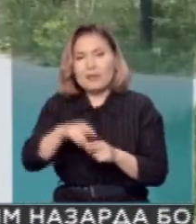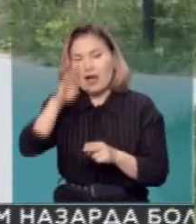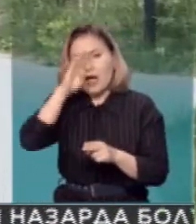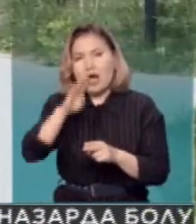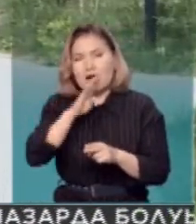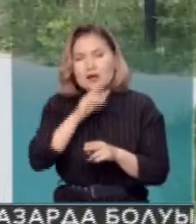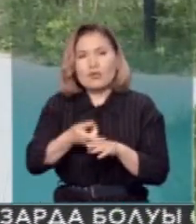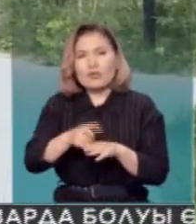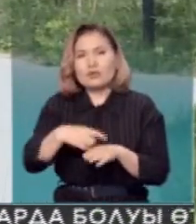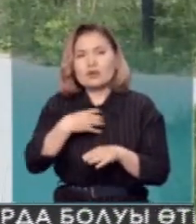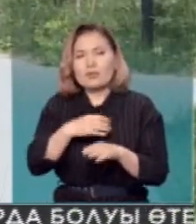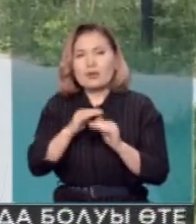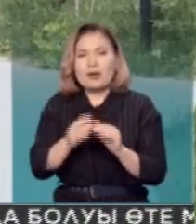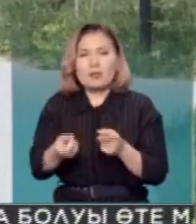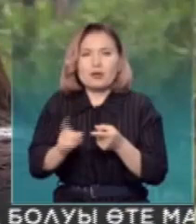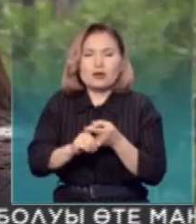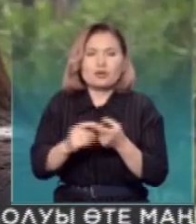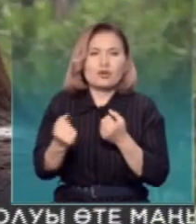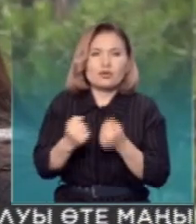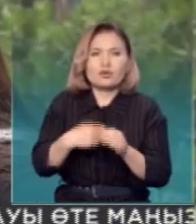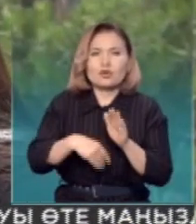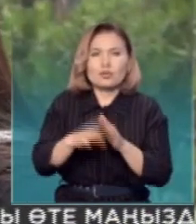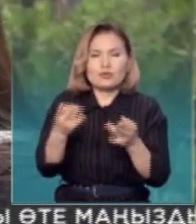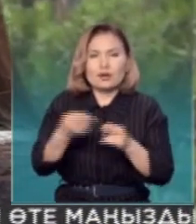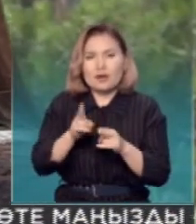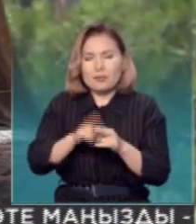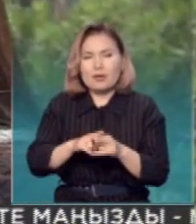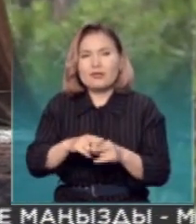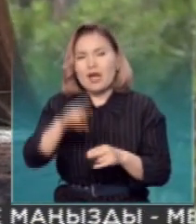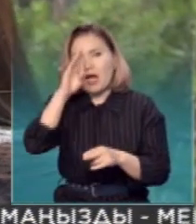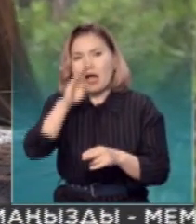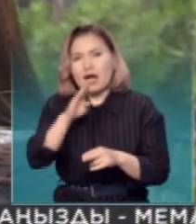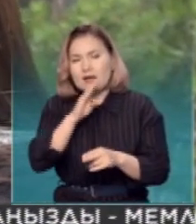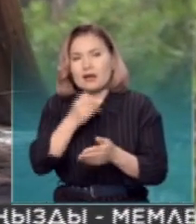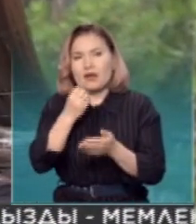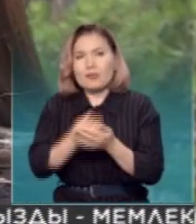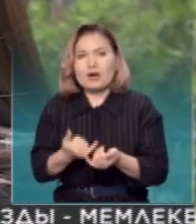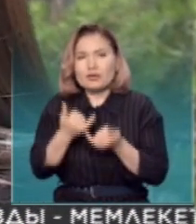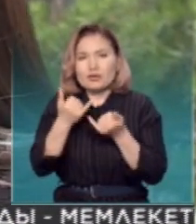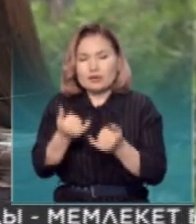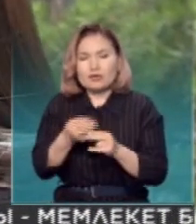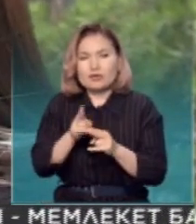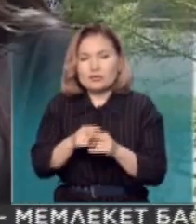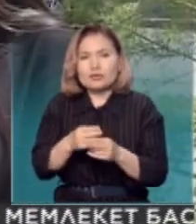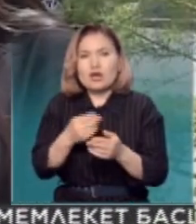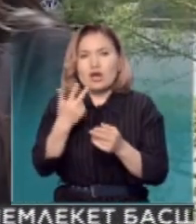рөлін қоғам болып қайта жаңғырту қажет дейді. Қаламгер әкенің қадірін арттыратын жолды атады.